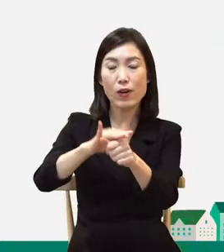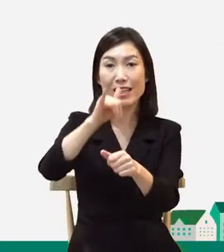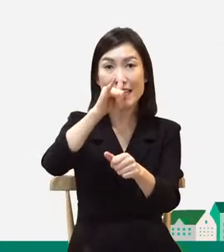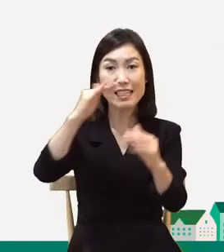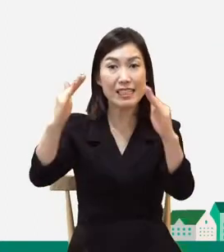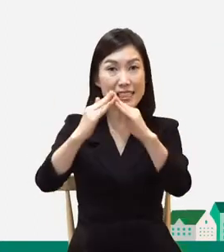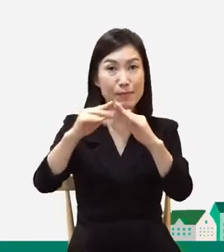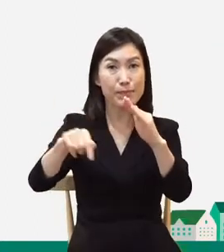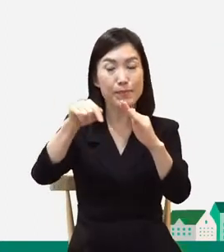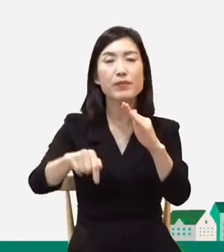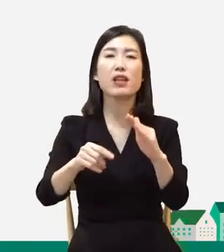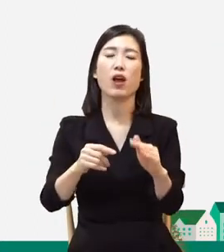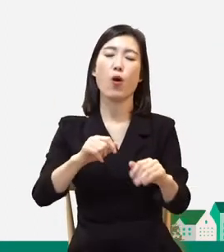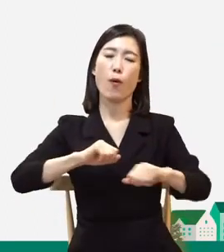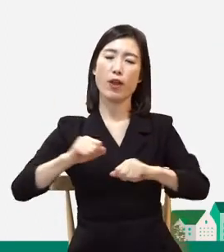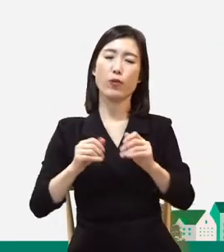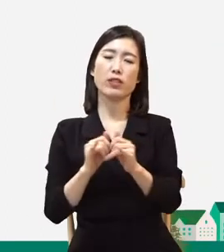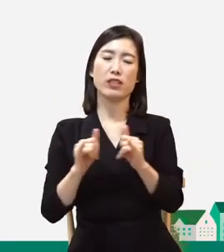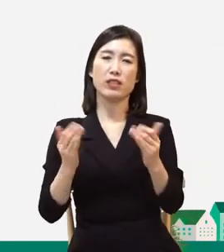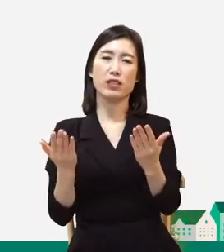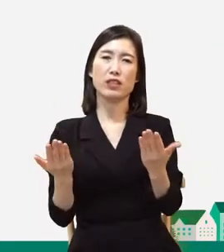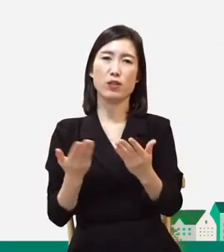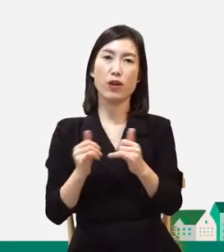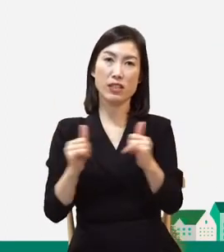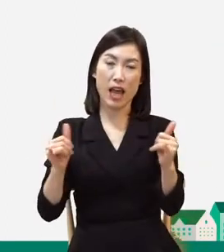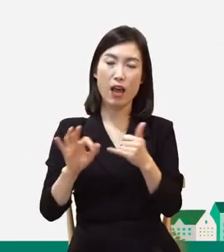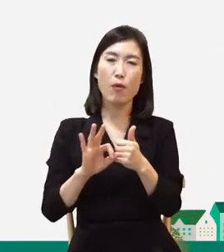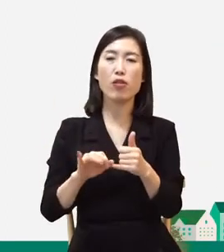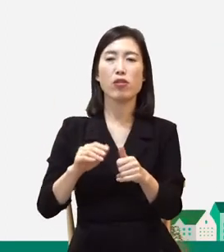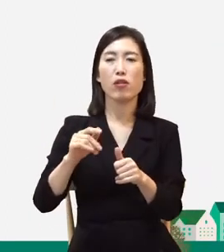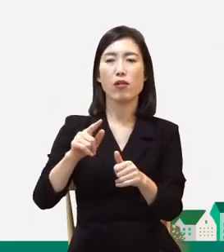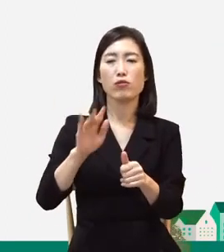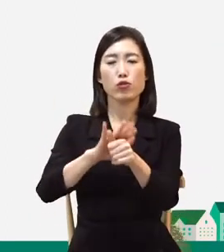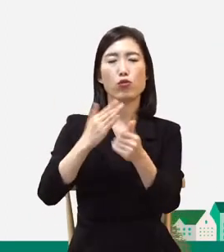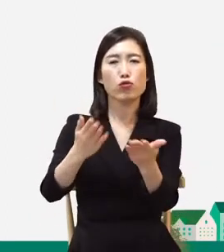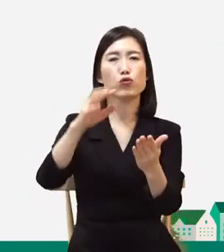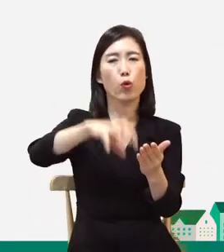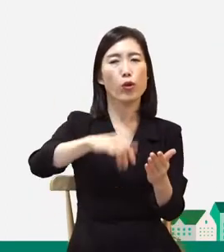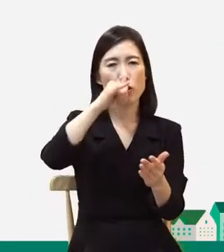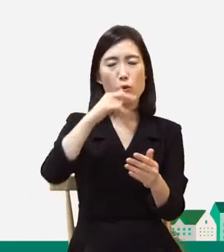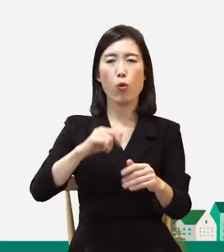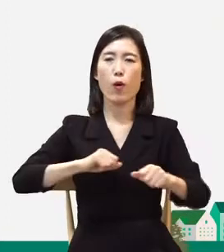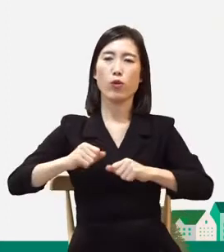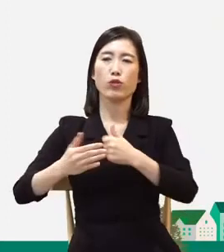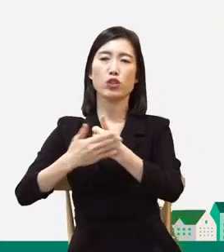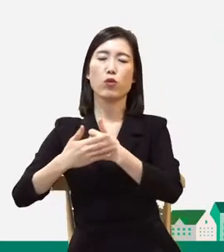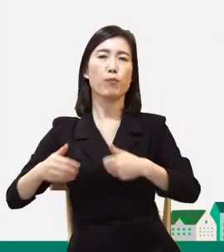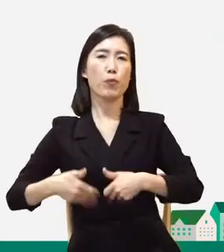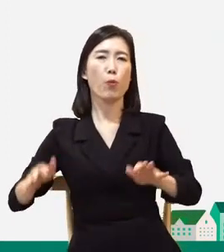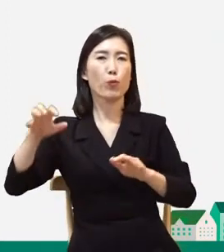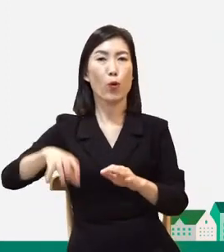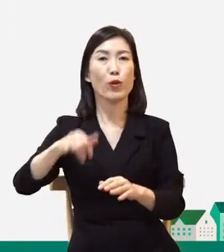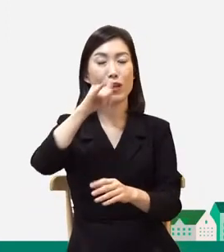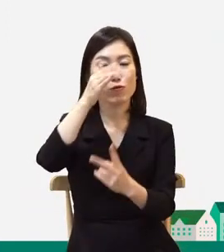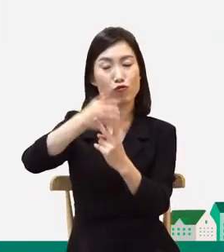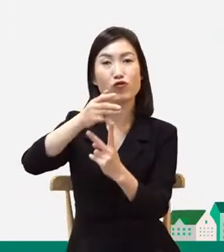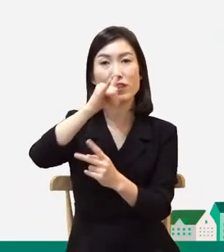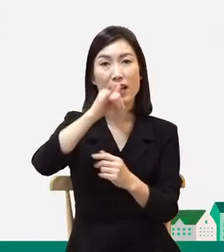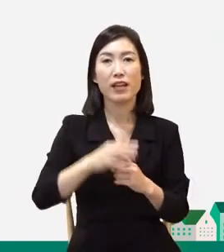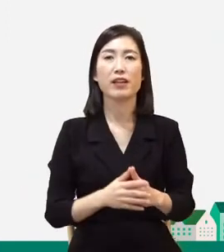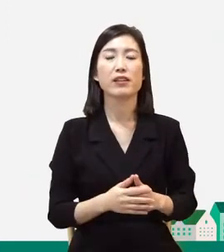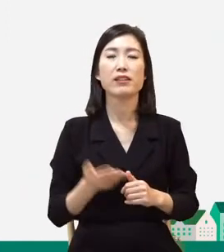주택에는 활동 지원사인 경우에는 지원이 되시는 분도 있고 그러지 않은 분들도 있는데요. 저희는